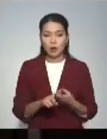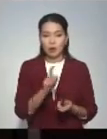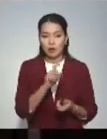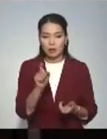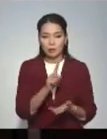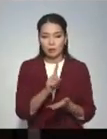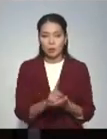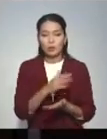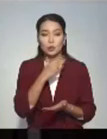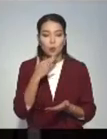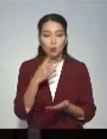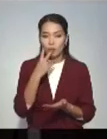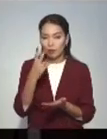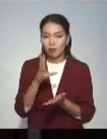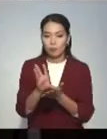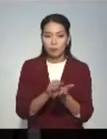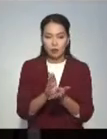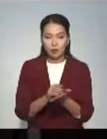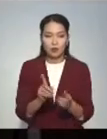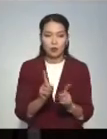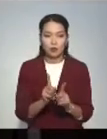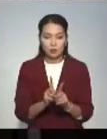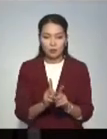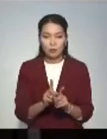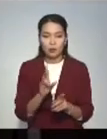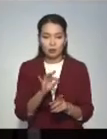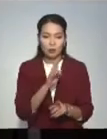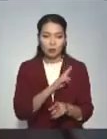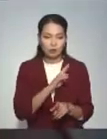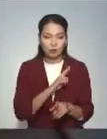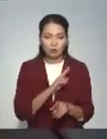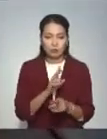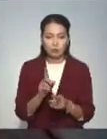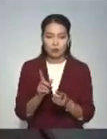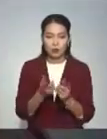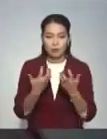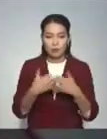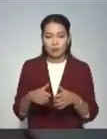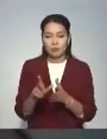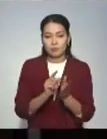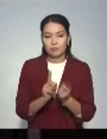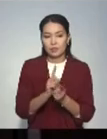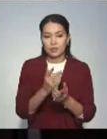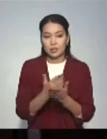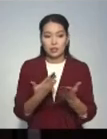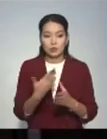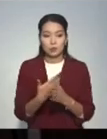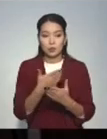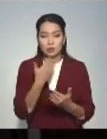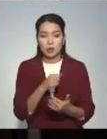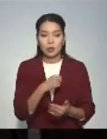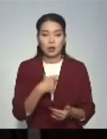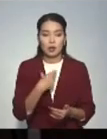сол көпшілікпен қайталау синдромы жүзеге аса бастайды. Өзіне көңіл толмаса, ең бірінші бұл адамның өзіне